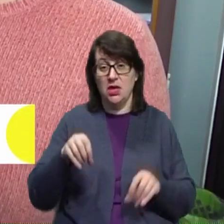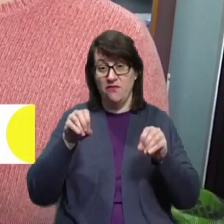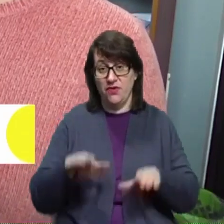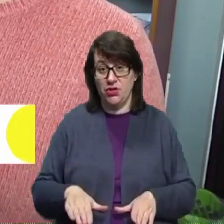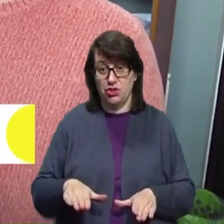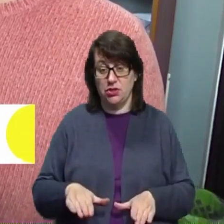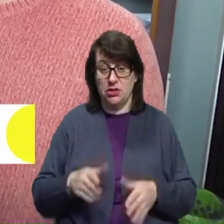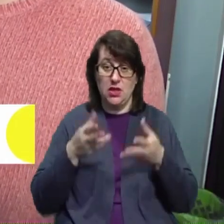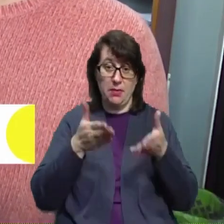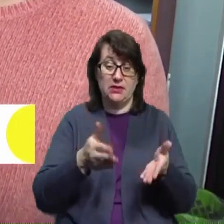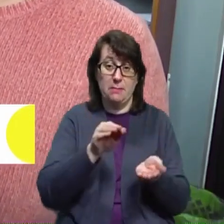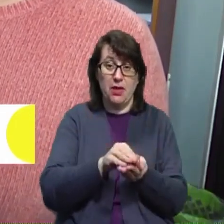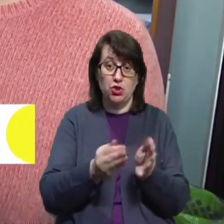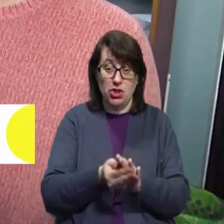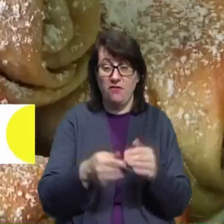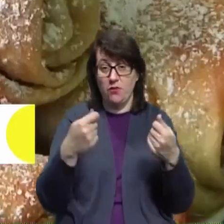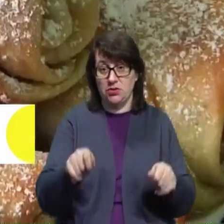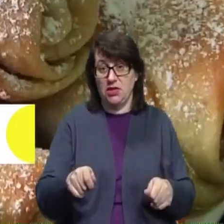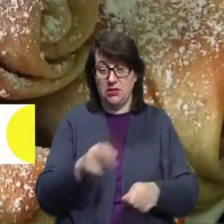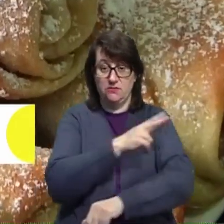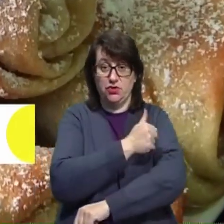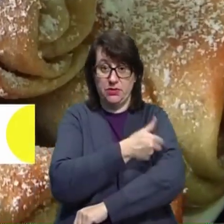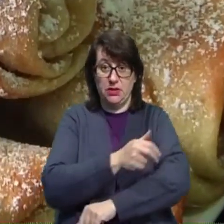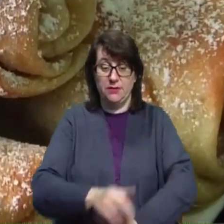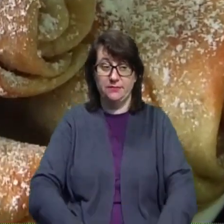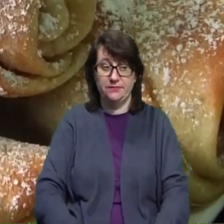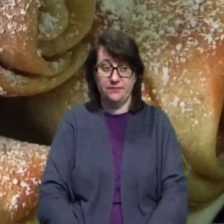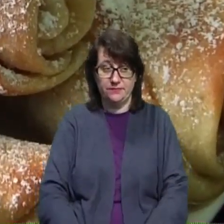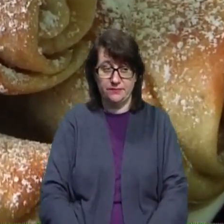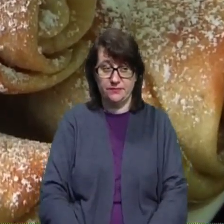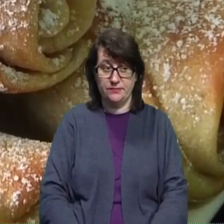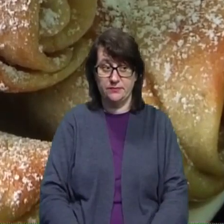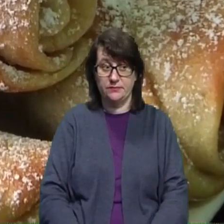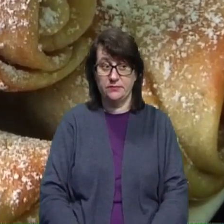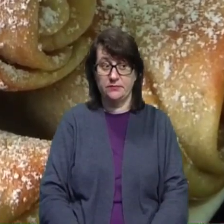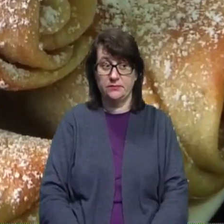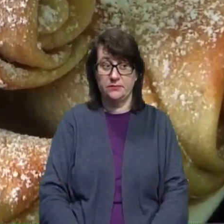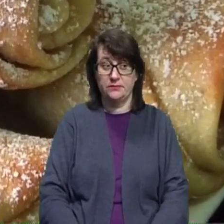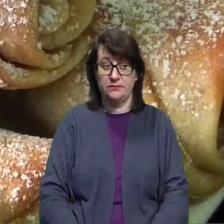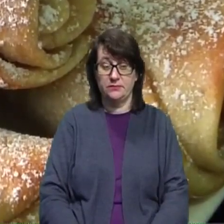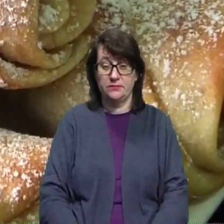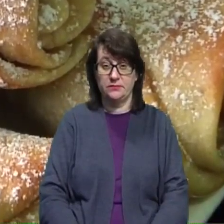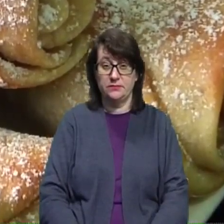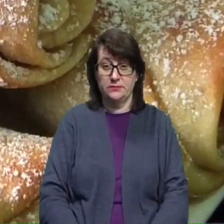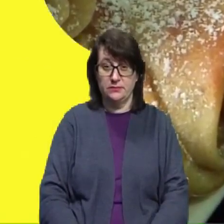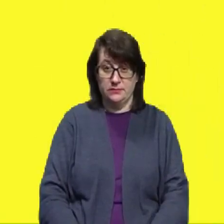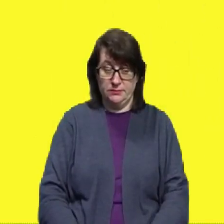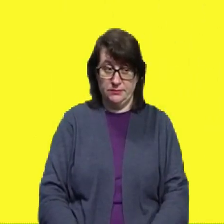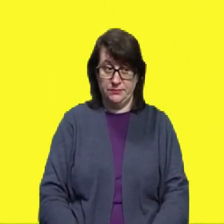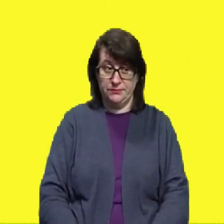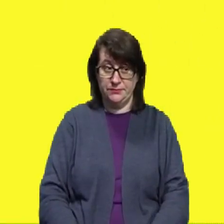напекти пиріжків і передати їх у шпиталь. Аліна Домбровська, Олександр Данилюк. Новини на Суспільному.